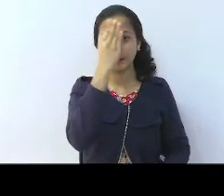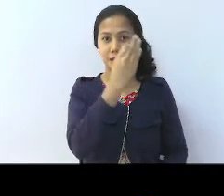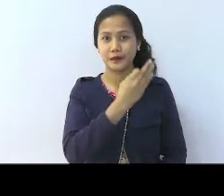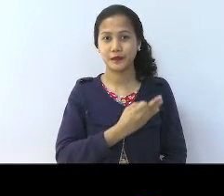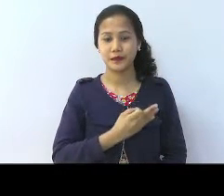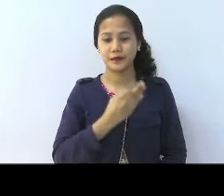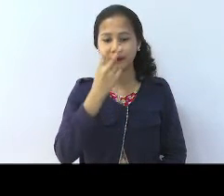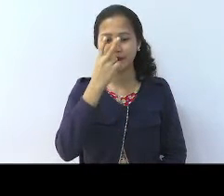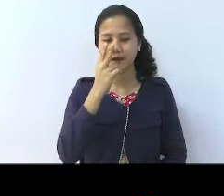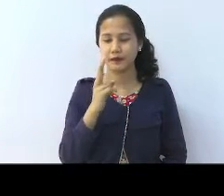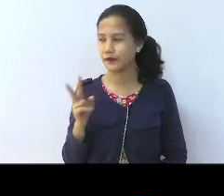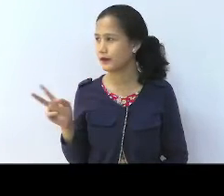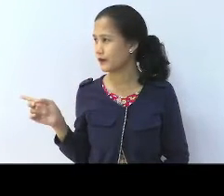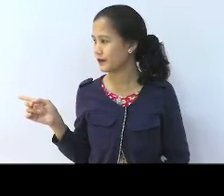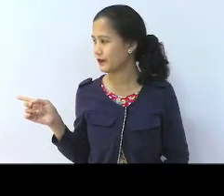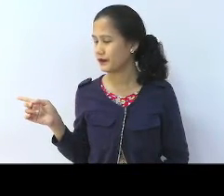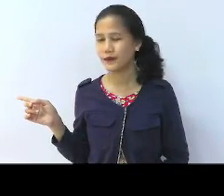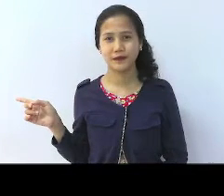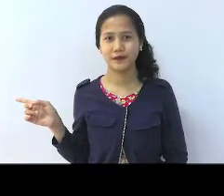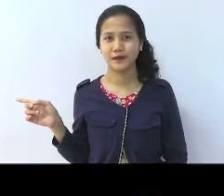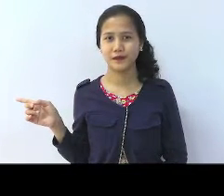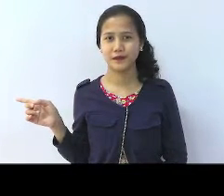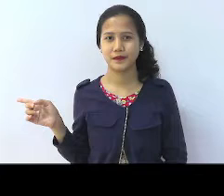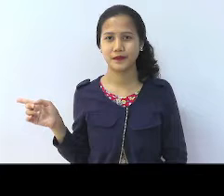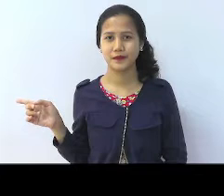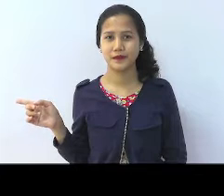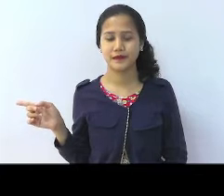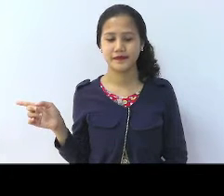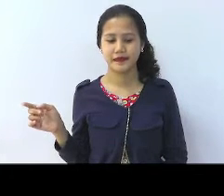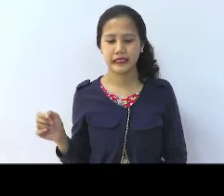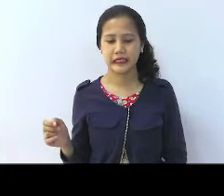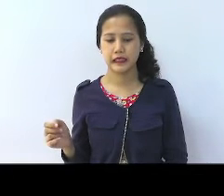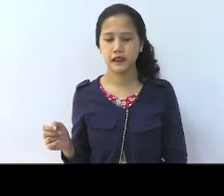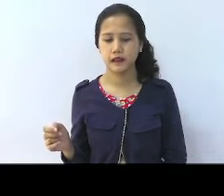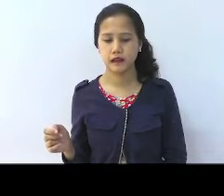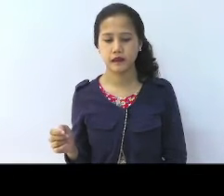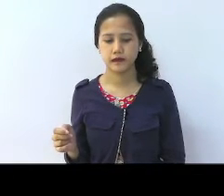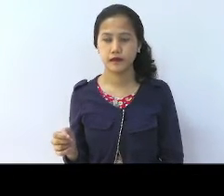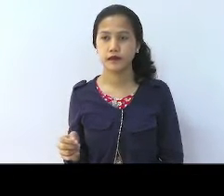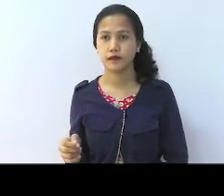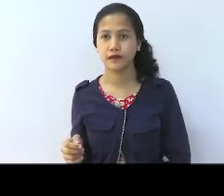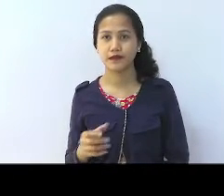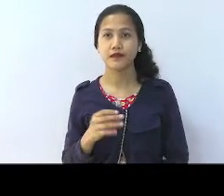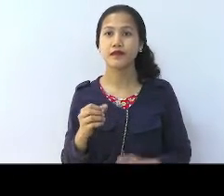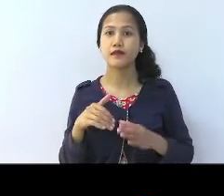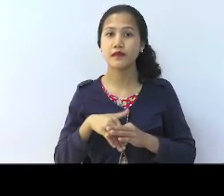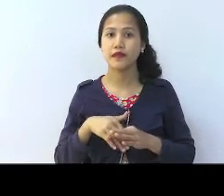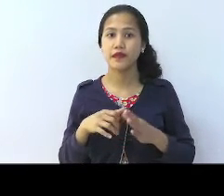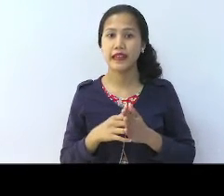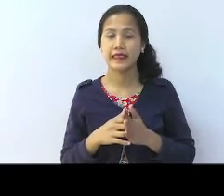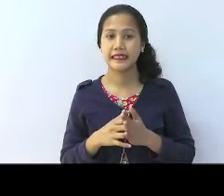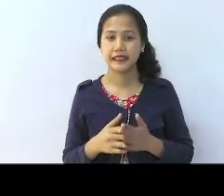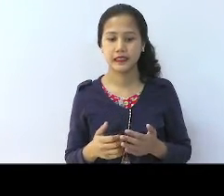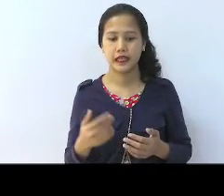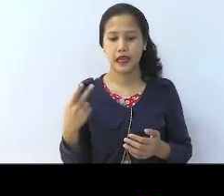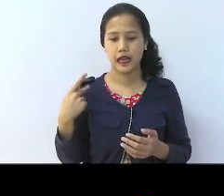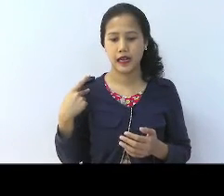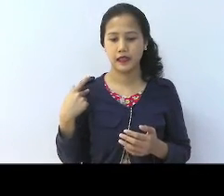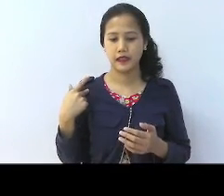temporomandibular joint. Ito po yun. Yan yun, yung makakapa natin sa magkabilang side ng ating mukha.